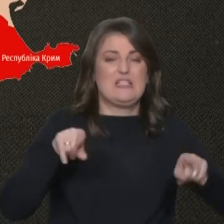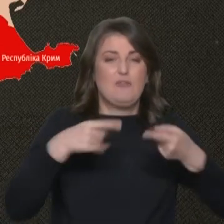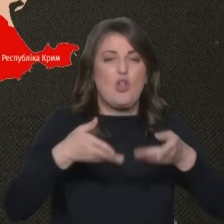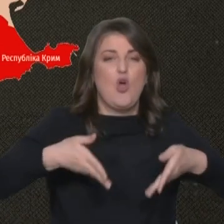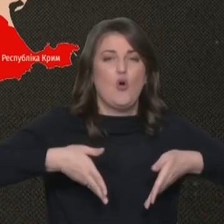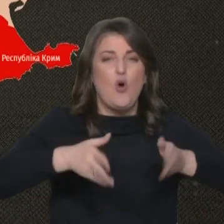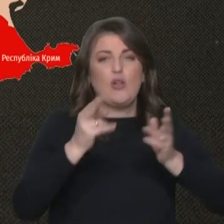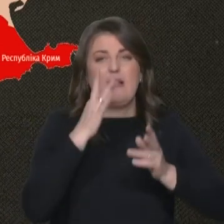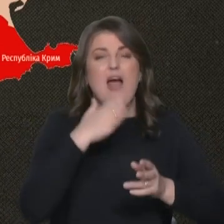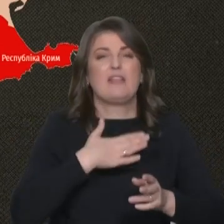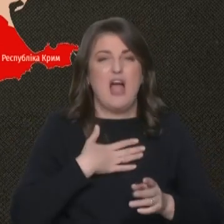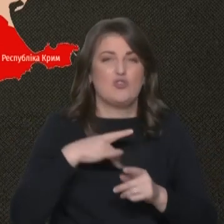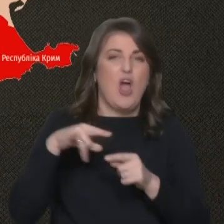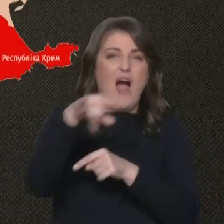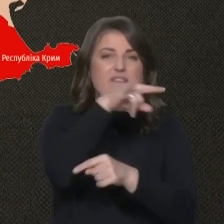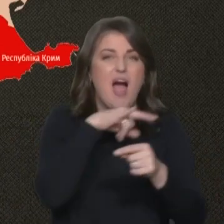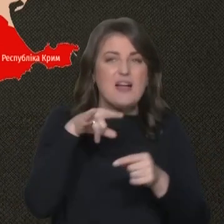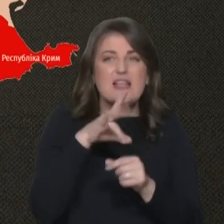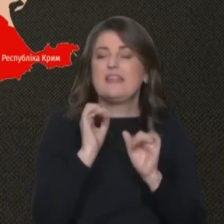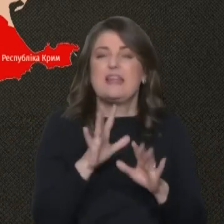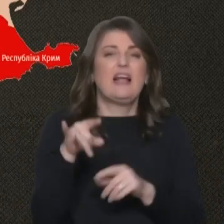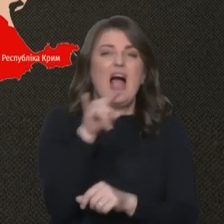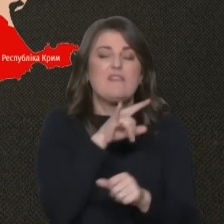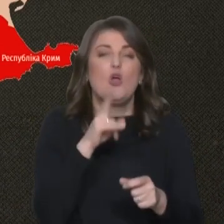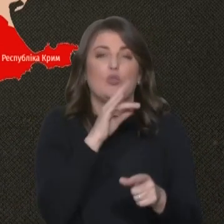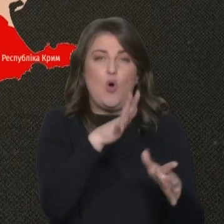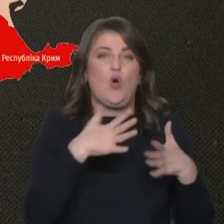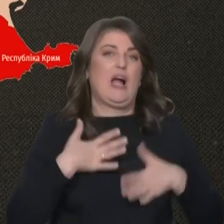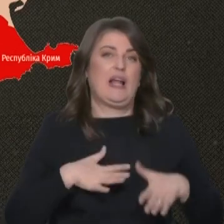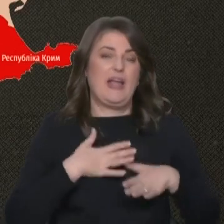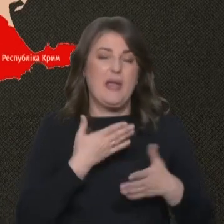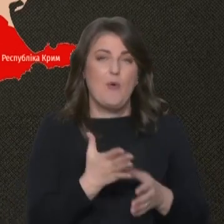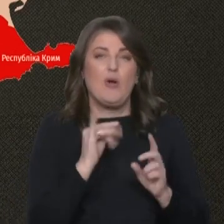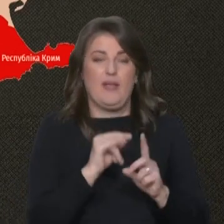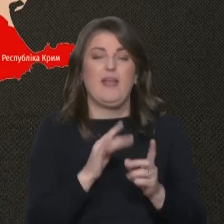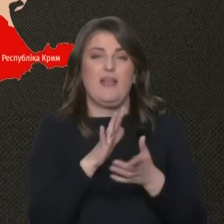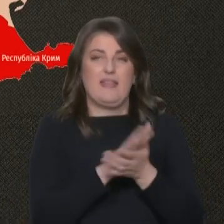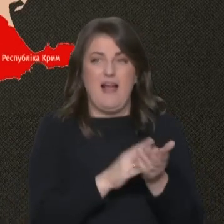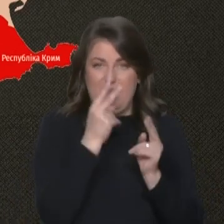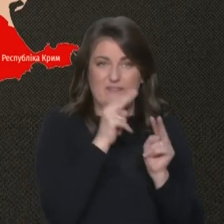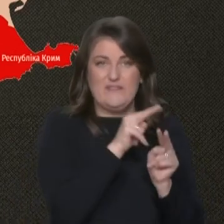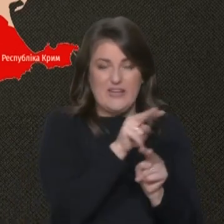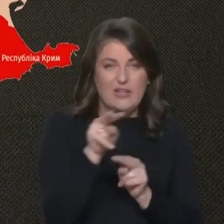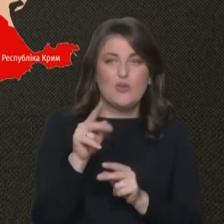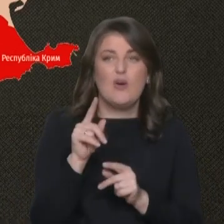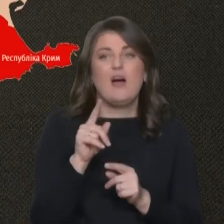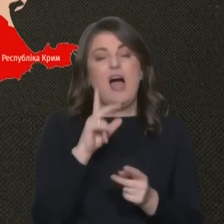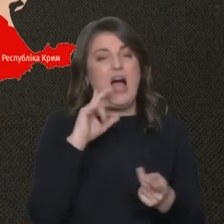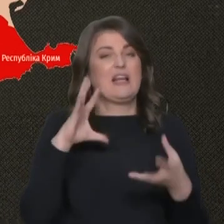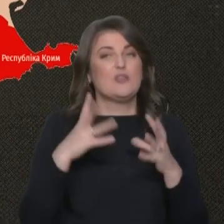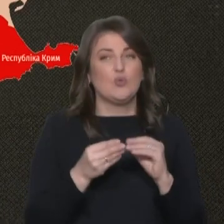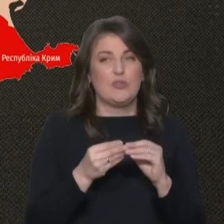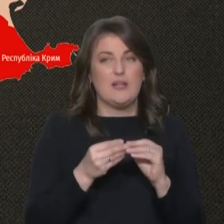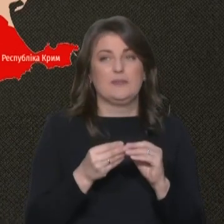для нашої авіації, не тільки авіації, до Криму. І далі видно, ну,